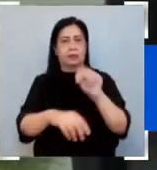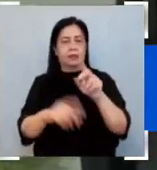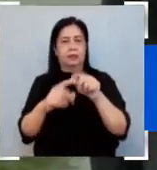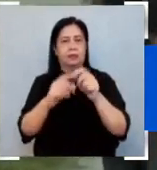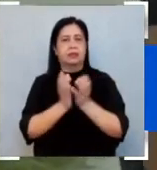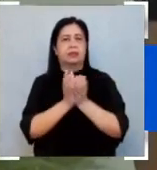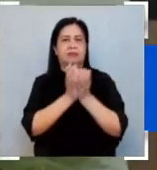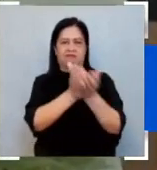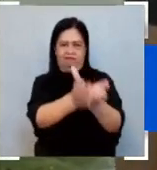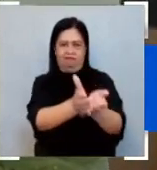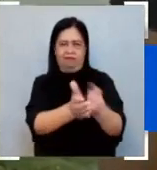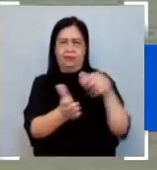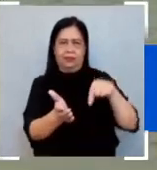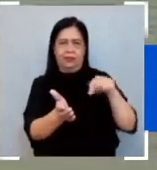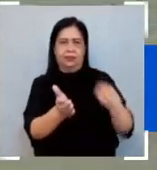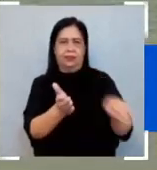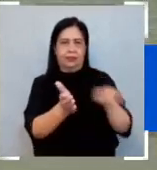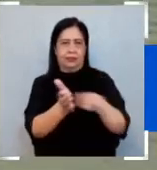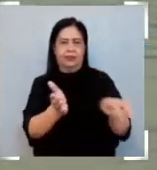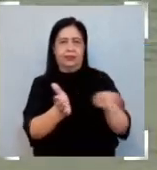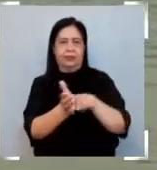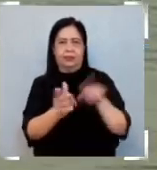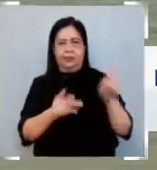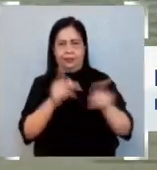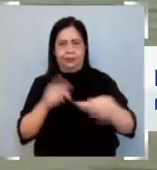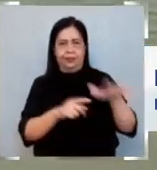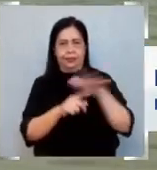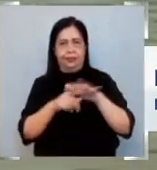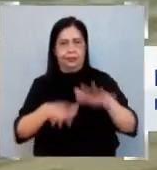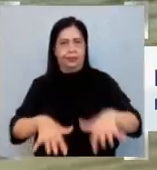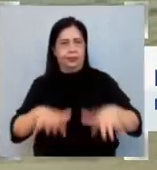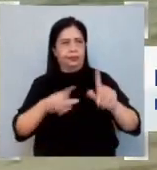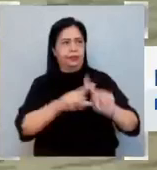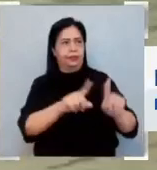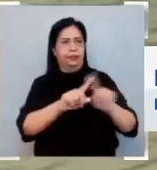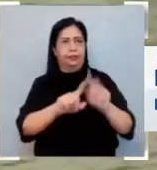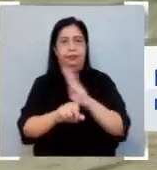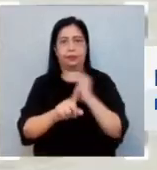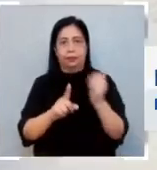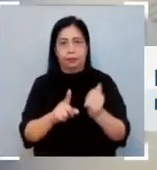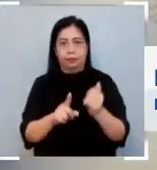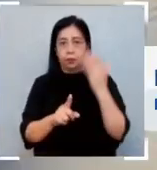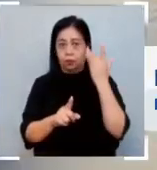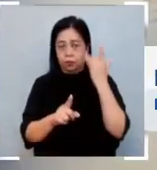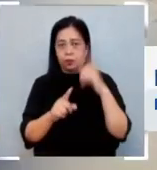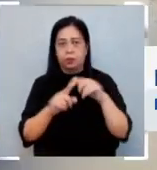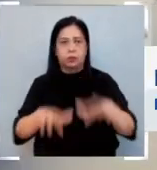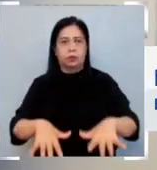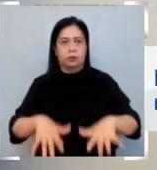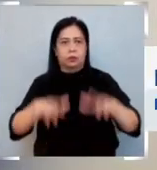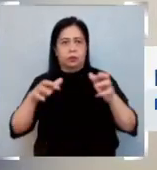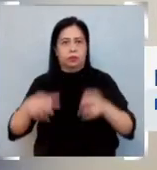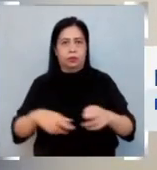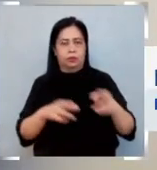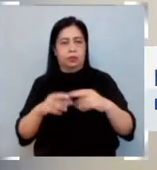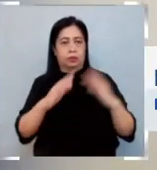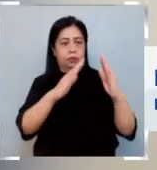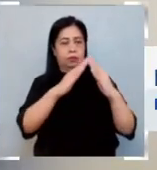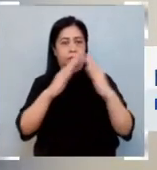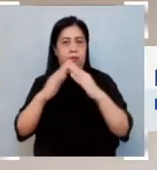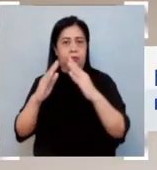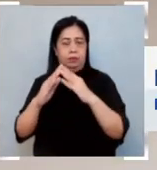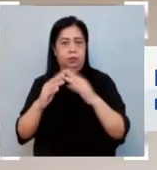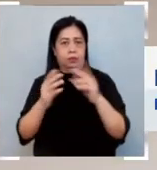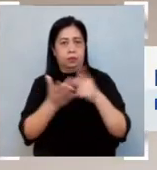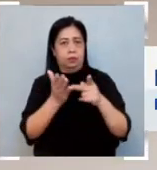bangka ng mga residente. Binahang iba't ibang barangay sa bayan dahil sa pag-apaw ng ilog. Ang mga bahay na ito sa bahagi ng Zone